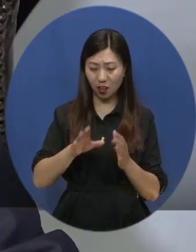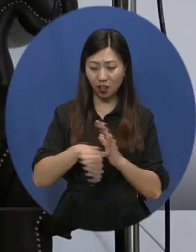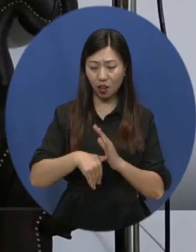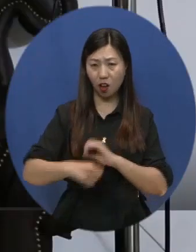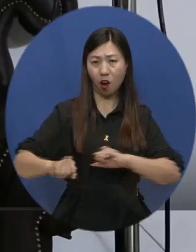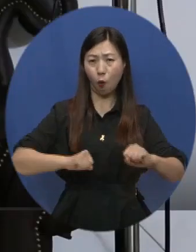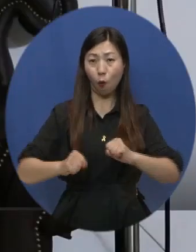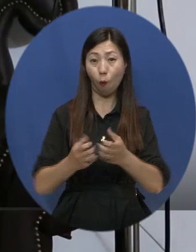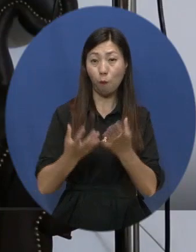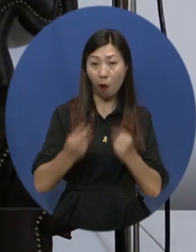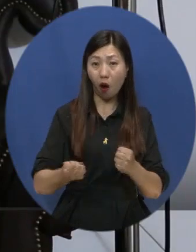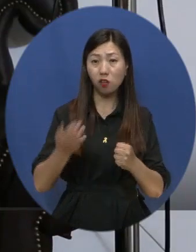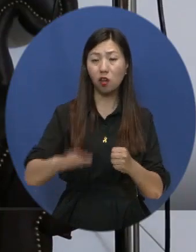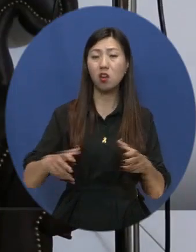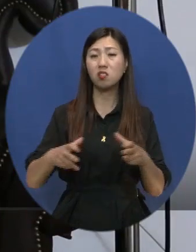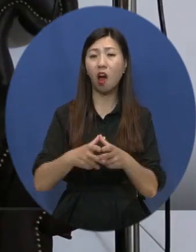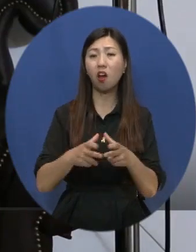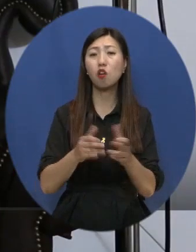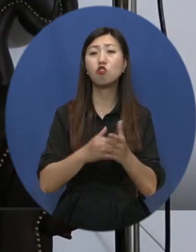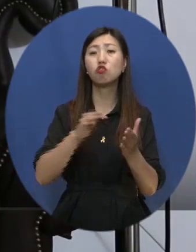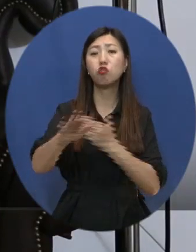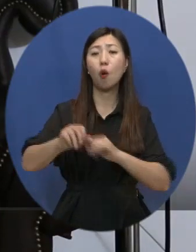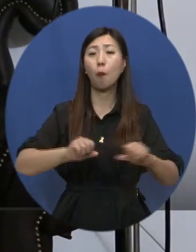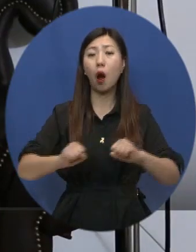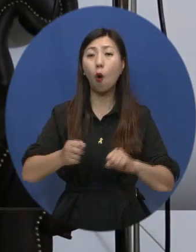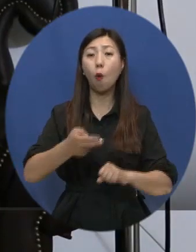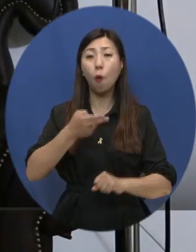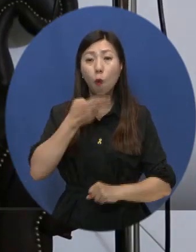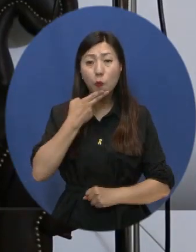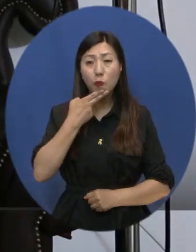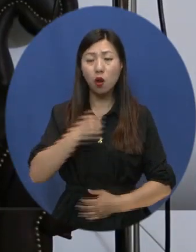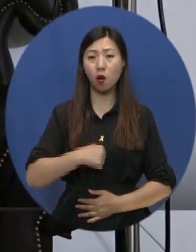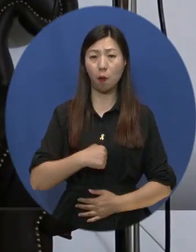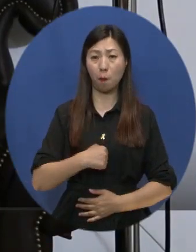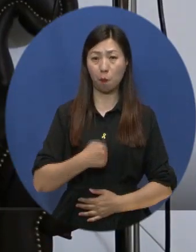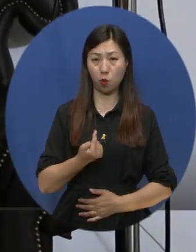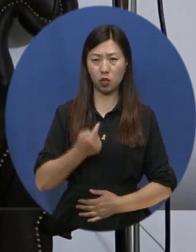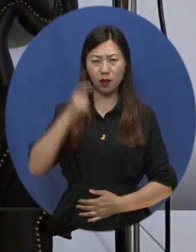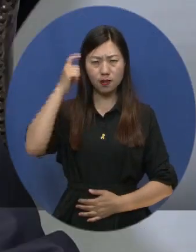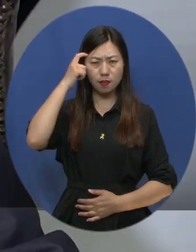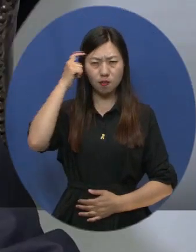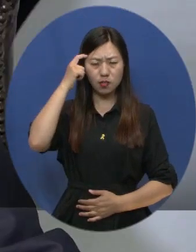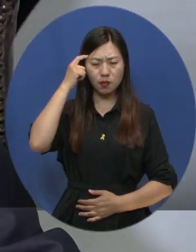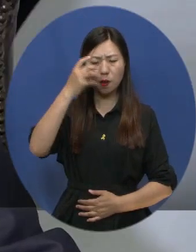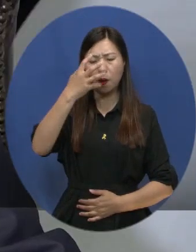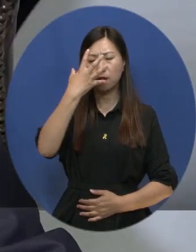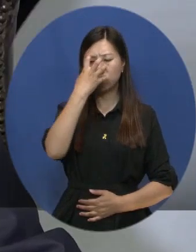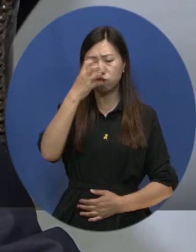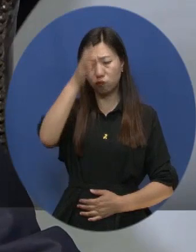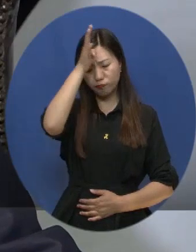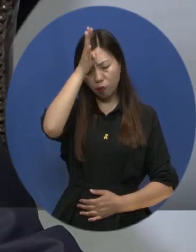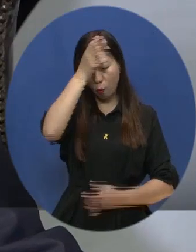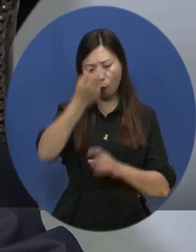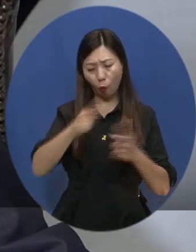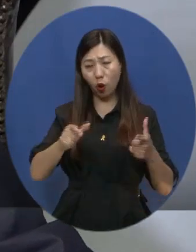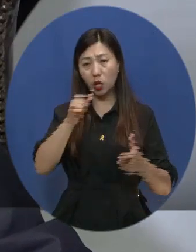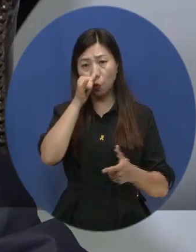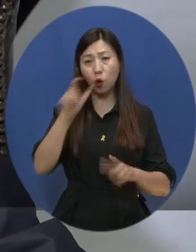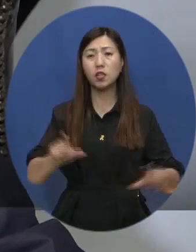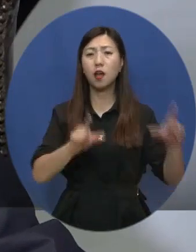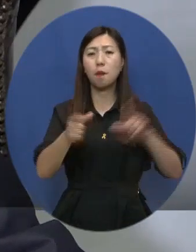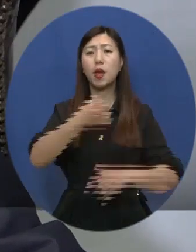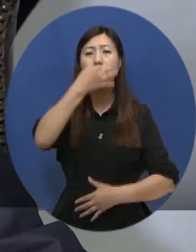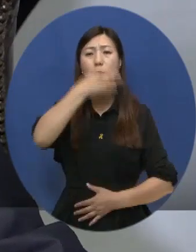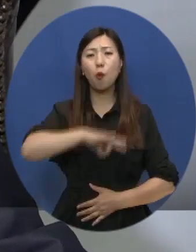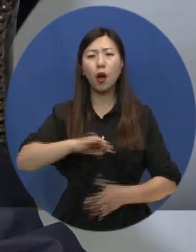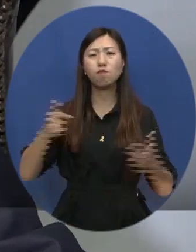하면 이제 그 여러 가지 본인의 정신적 질환도 올 수 있고 또 삶의 보람도 못 느낄 것 같고